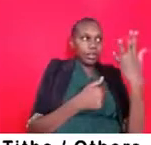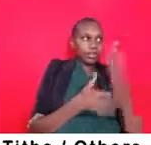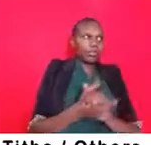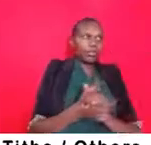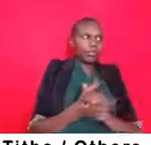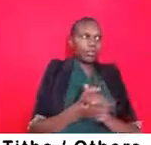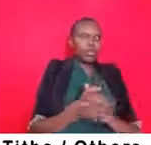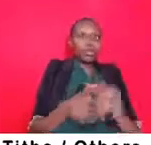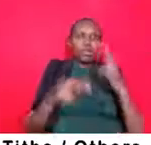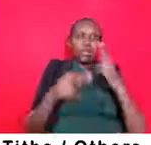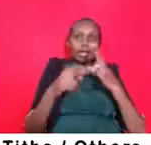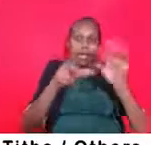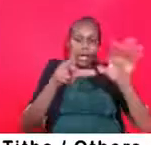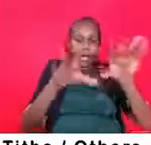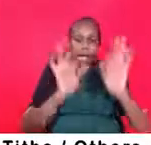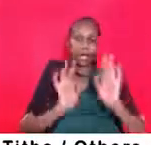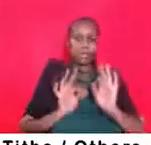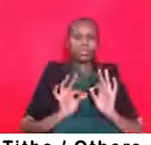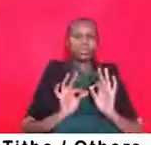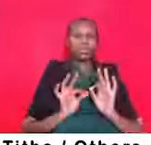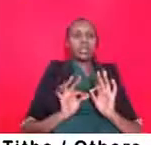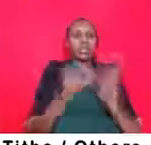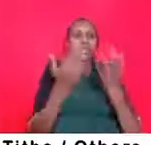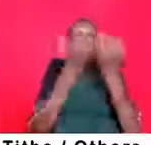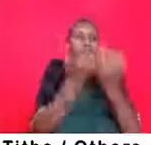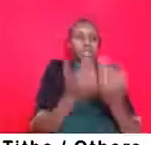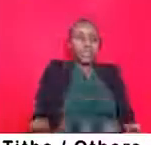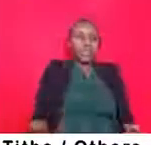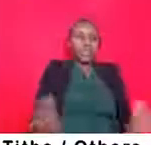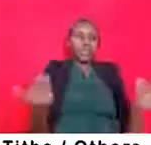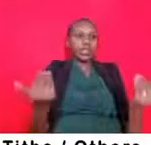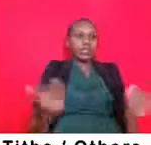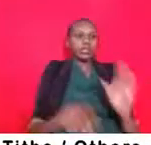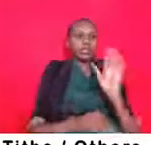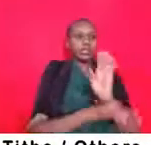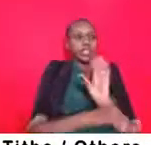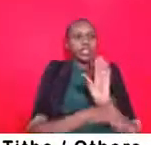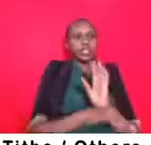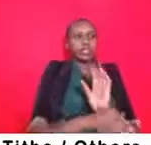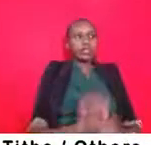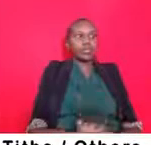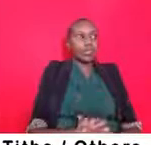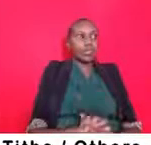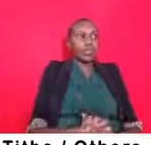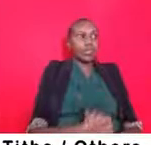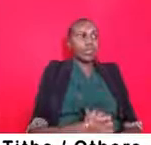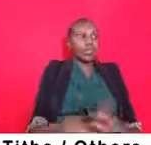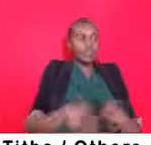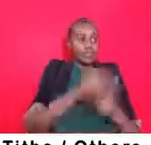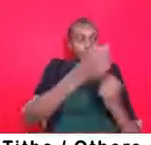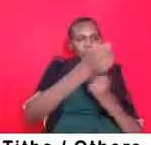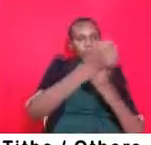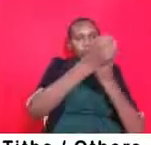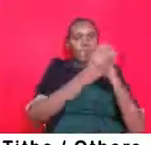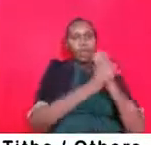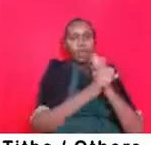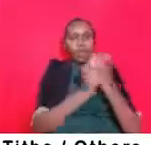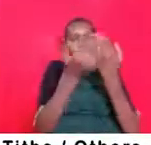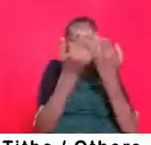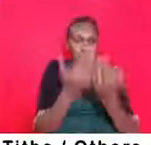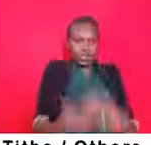593225. Andika account Children Church. Na ukisupport kazi ya